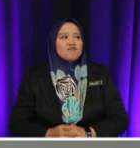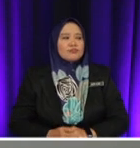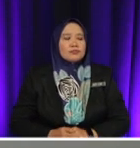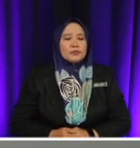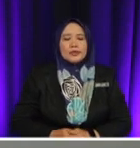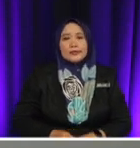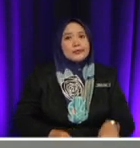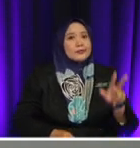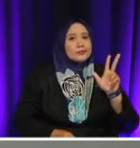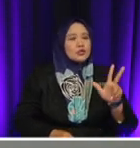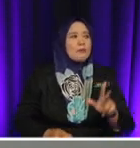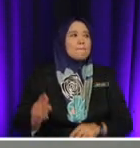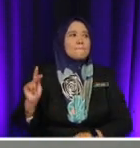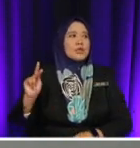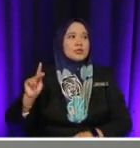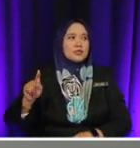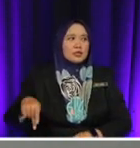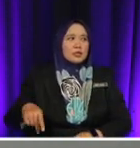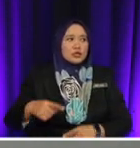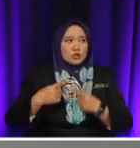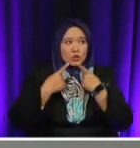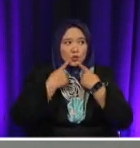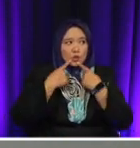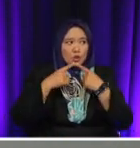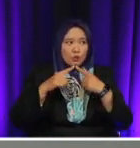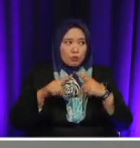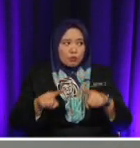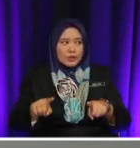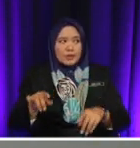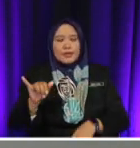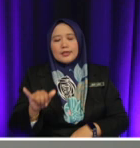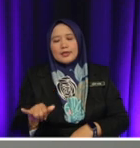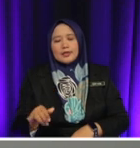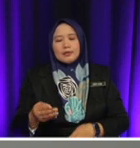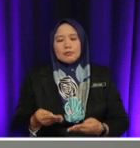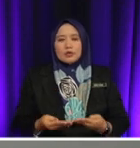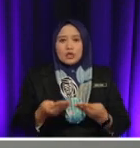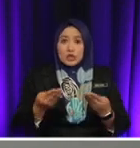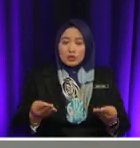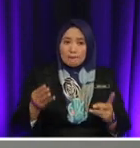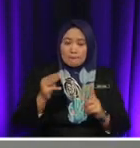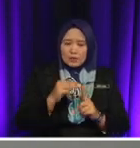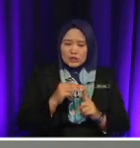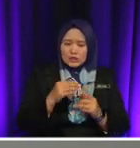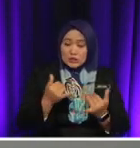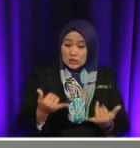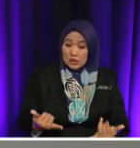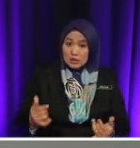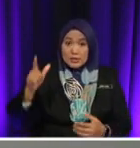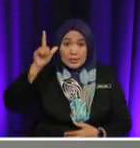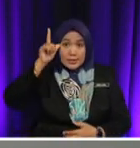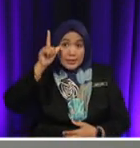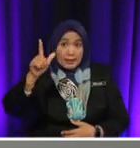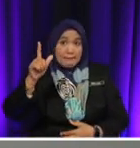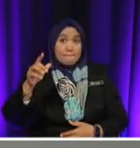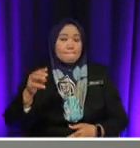bahagian yang mementingkan pemarkahan okey markah itu yang menentukan berapa Bagaimana